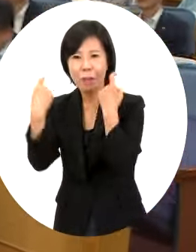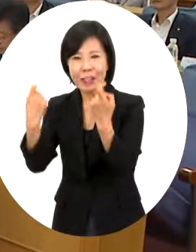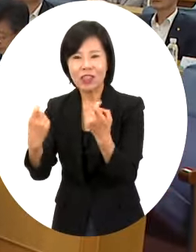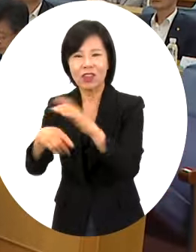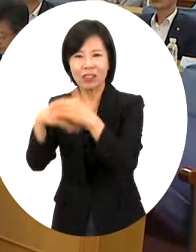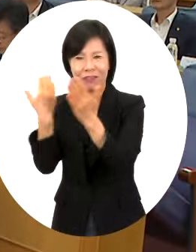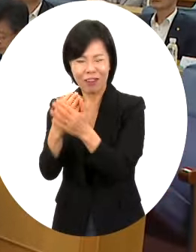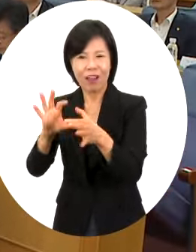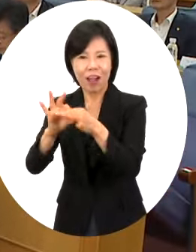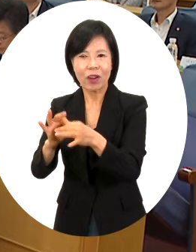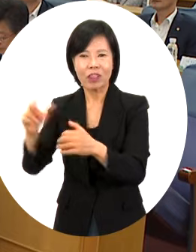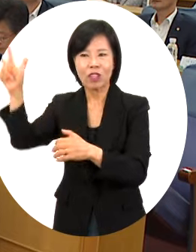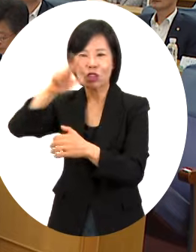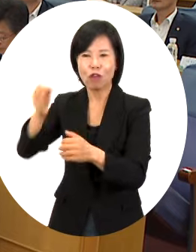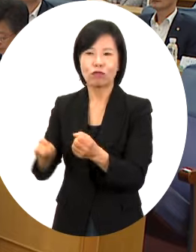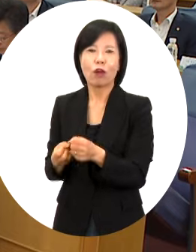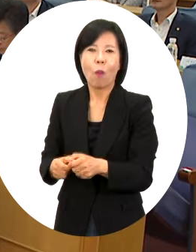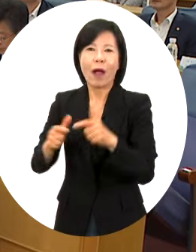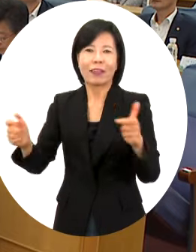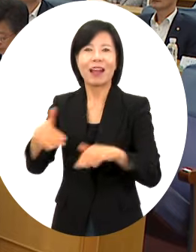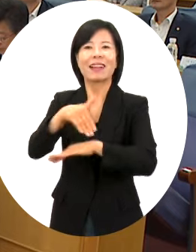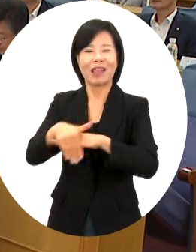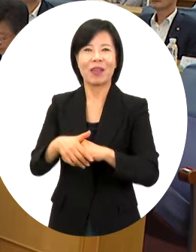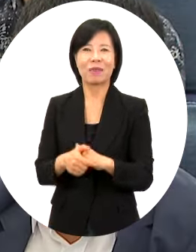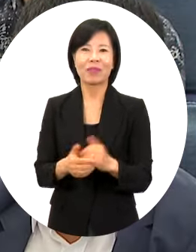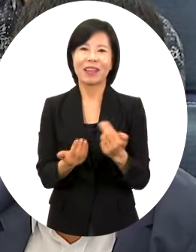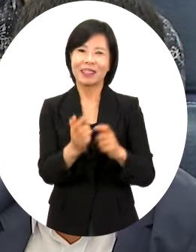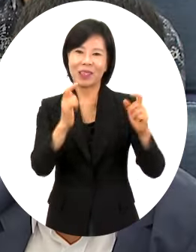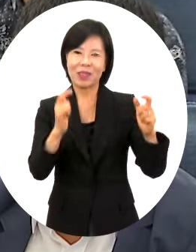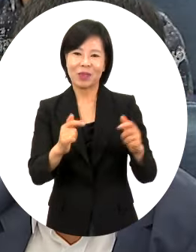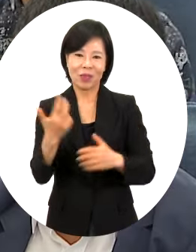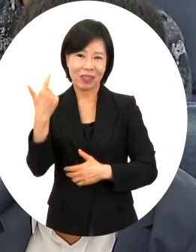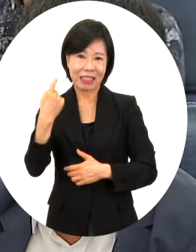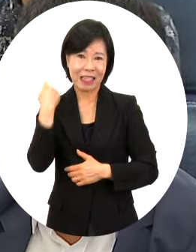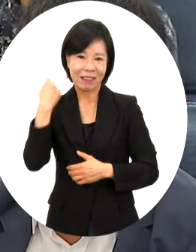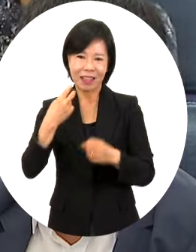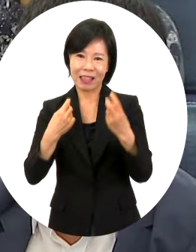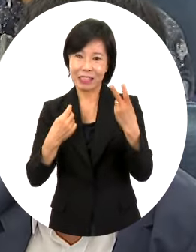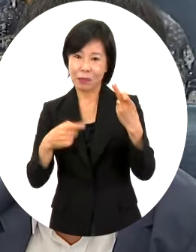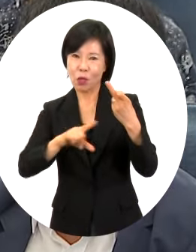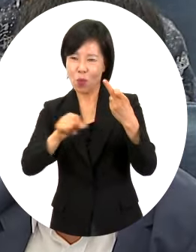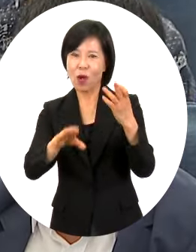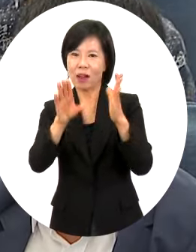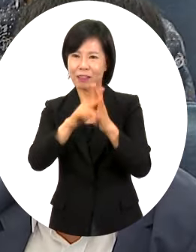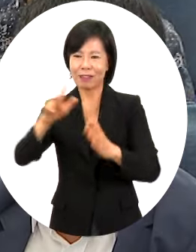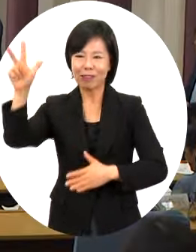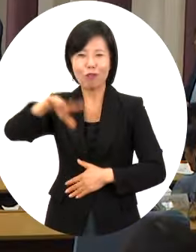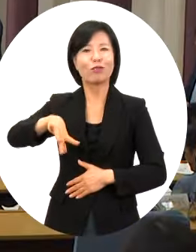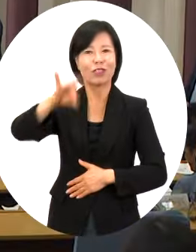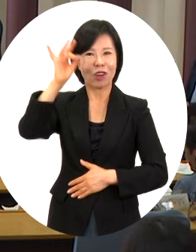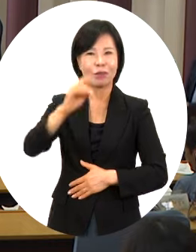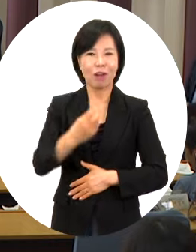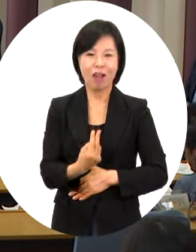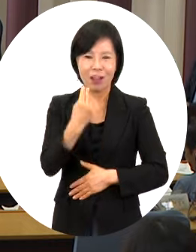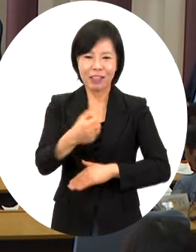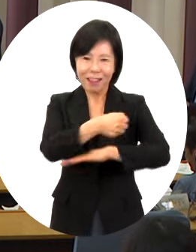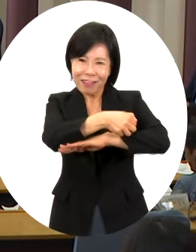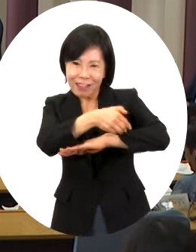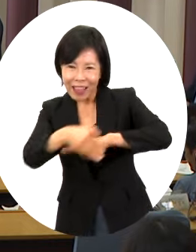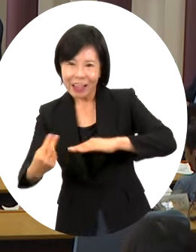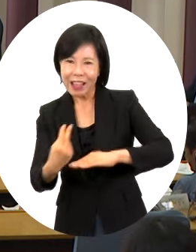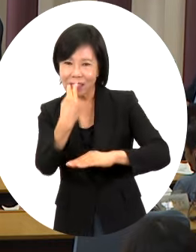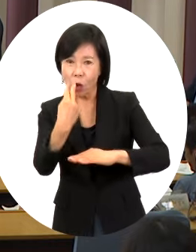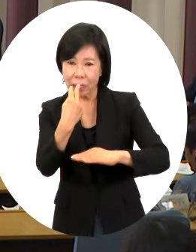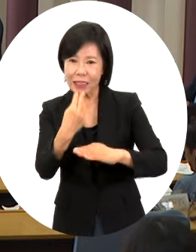효과를 전국적으로 공유하고 확대할 계획입니다. 제주도는 지난해 12월 전국 최초로